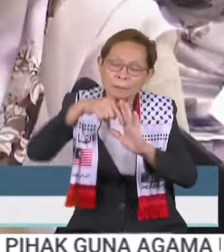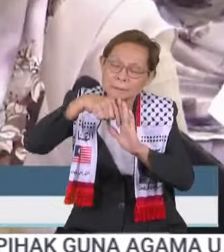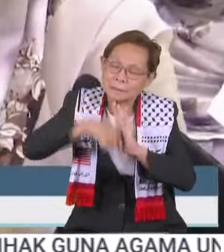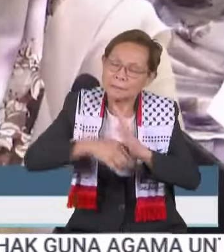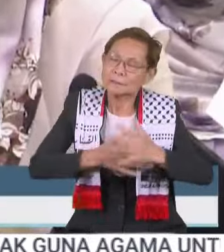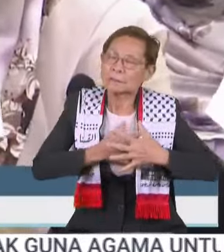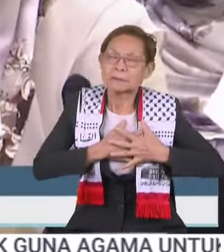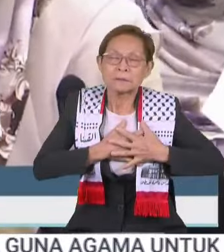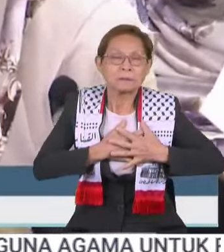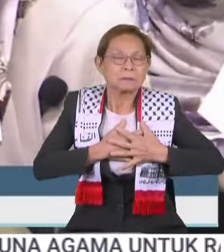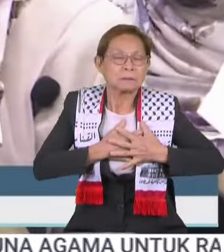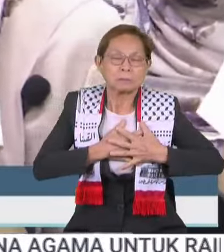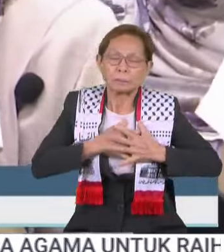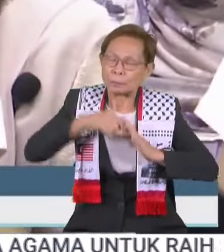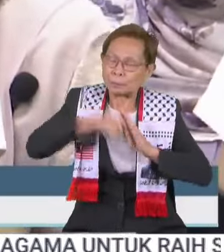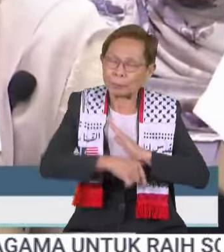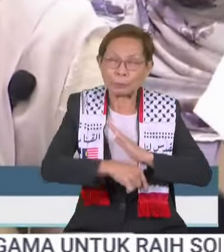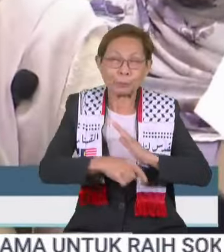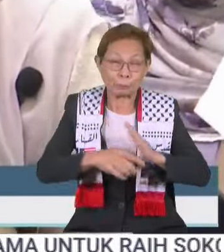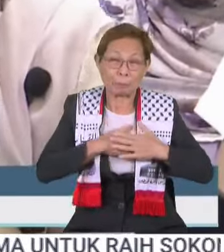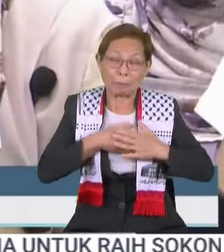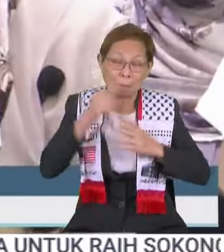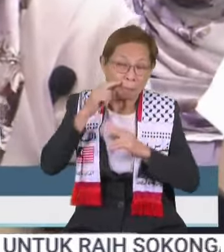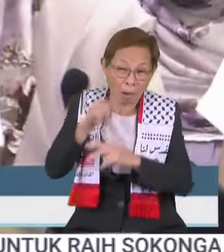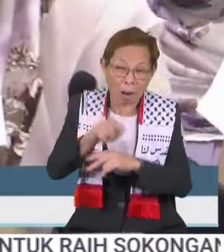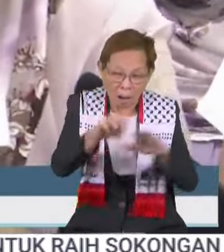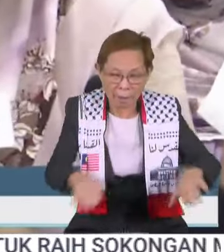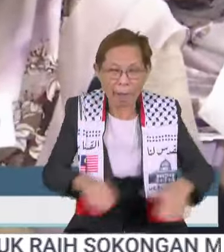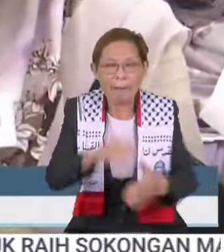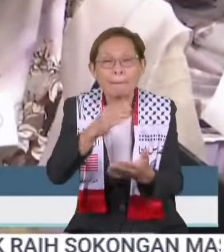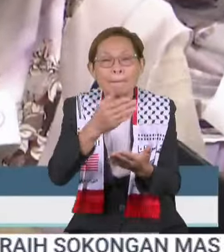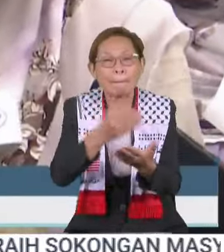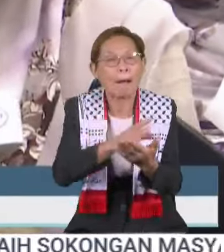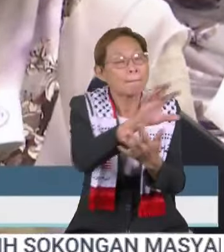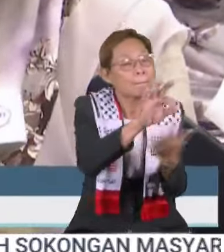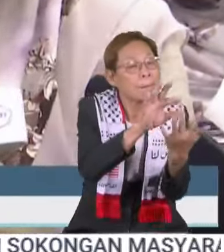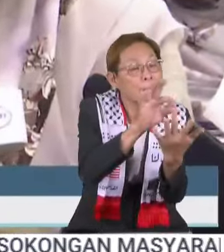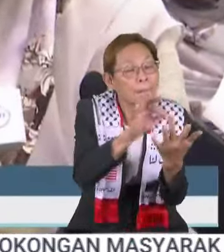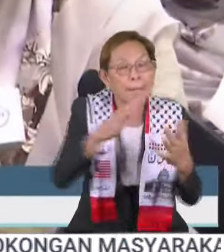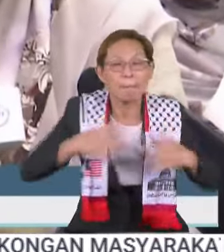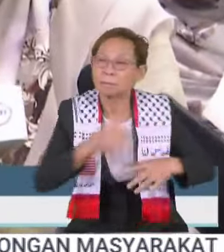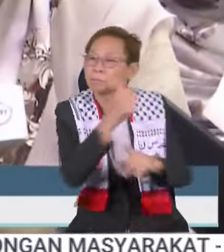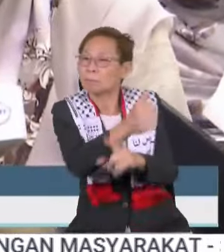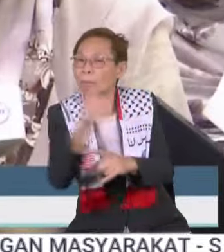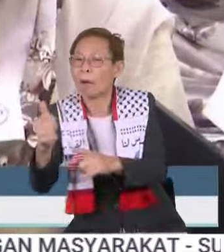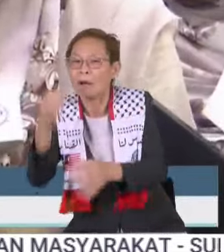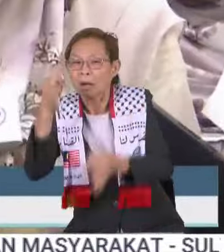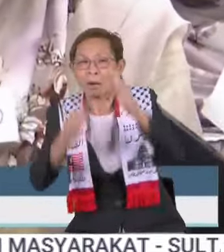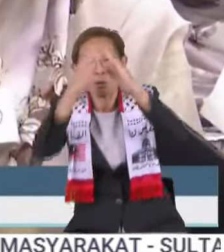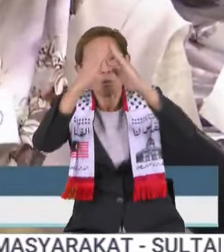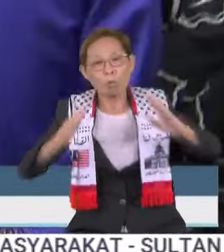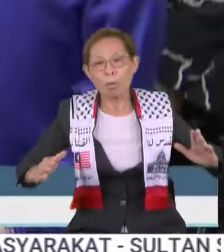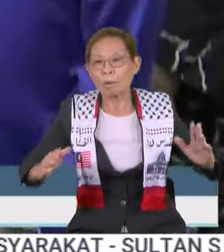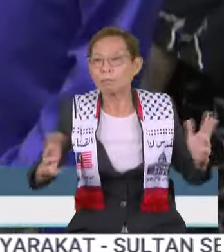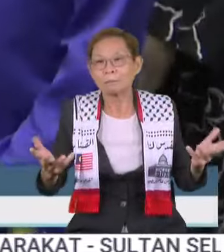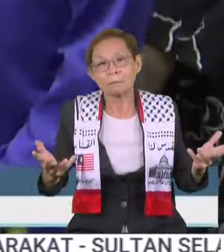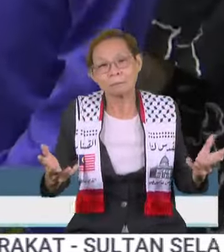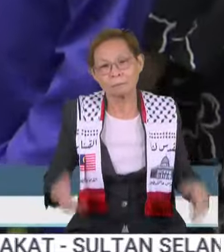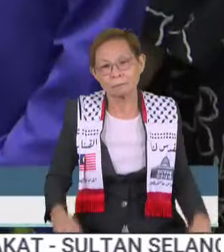sekali bila kita melihat anak-anak ini memilih pakaian mereka sendiri. Bagaimana kalau di rumah mereka tidak ada